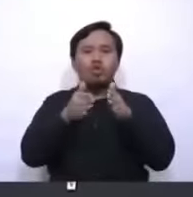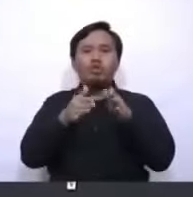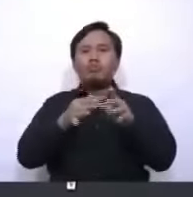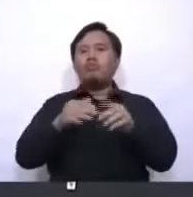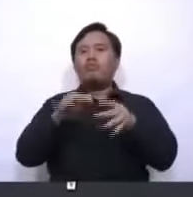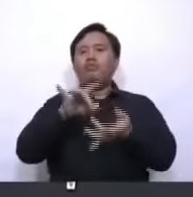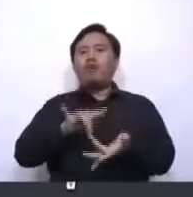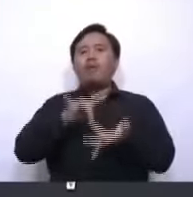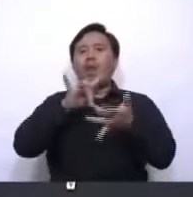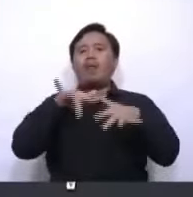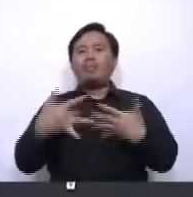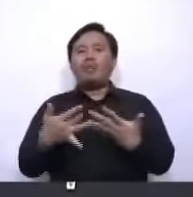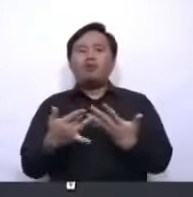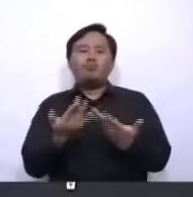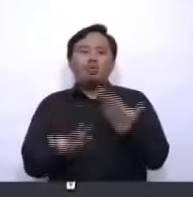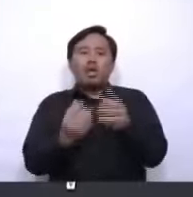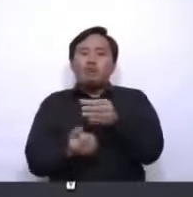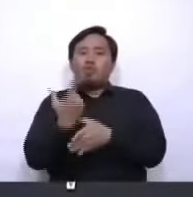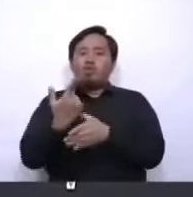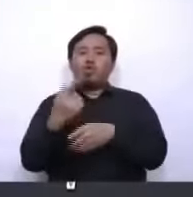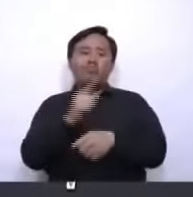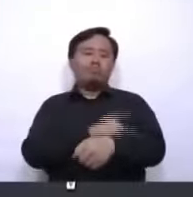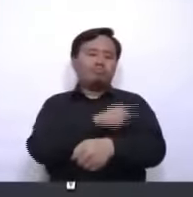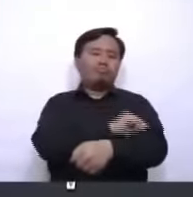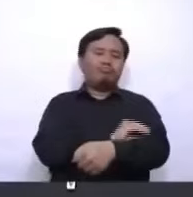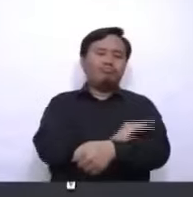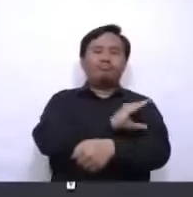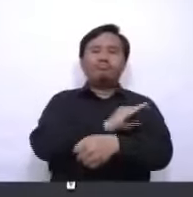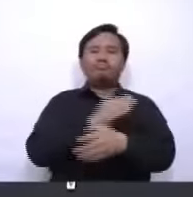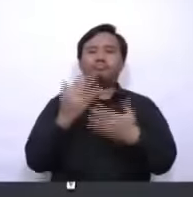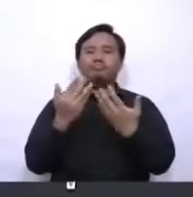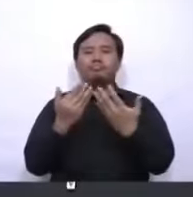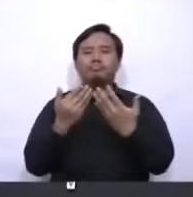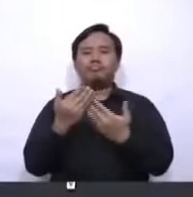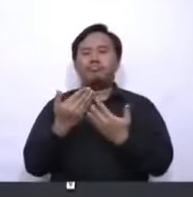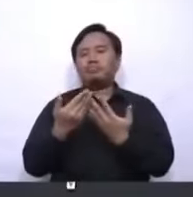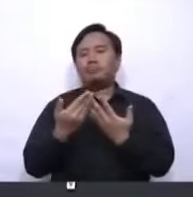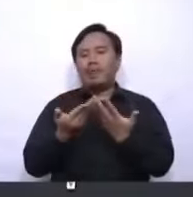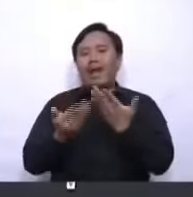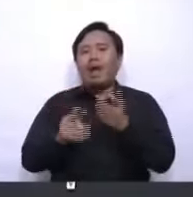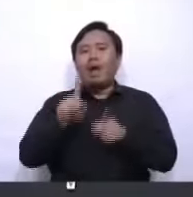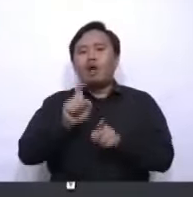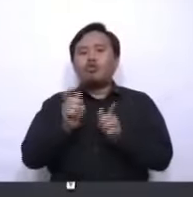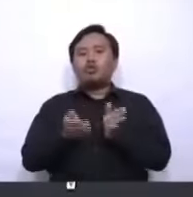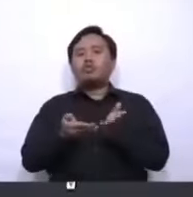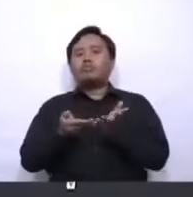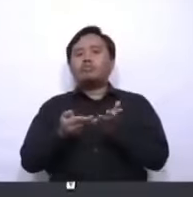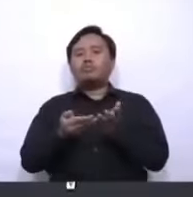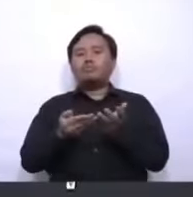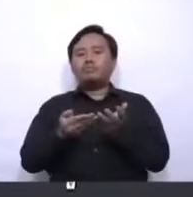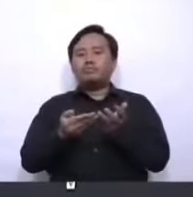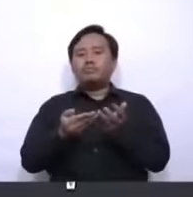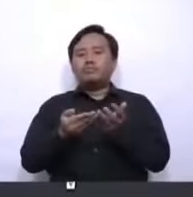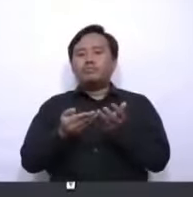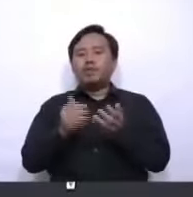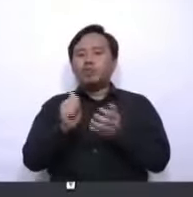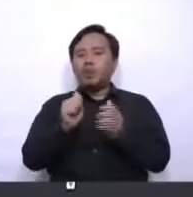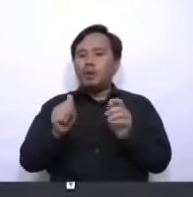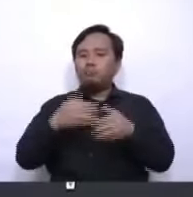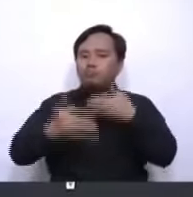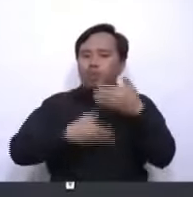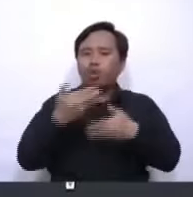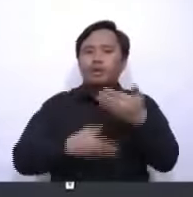formal, maupun talent yang terlahir karena bakat alamiah. Untuk itu ruang publiknya harus didorong dengan baik dan diarahkan pada hal-hal yang